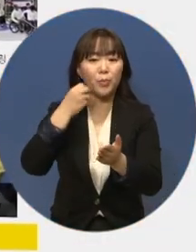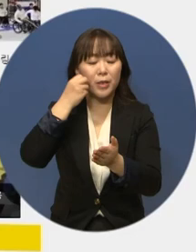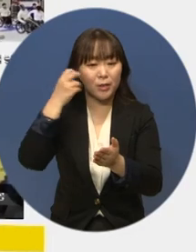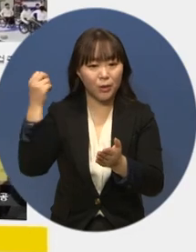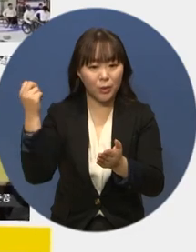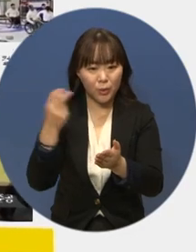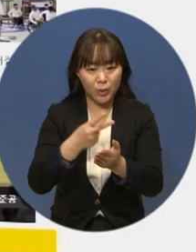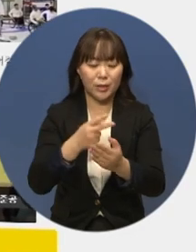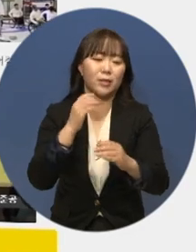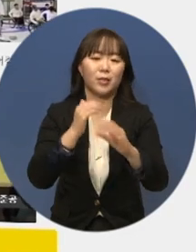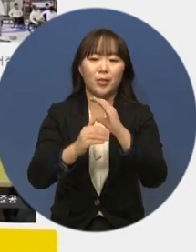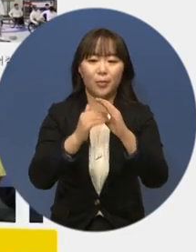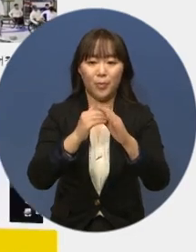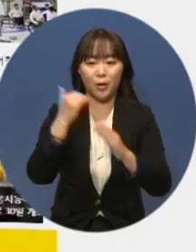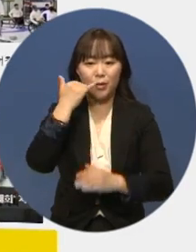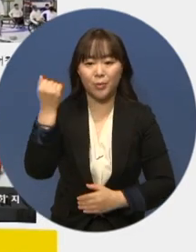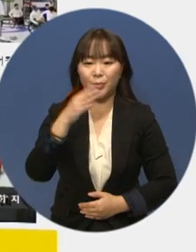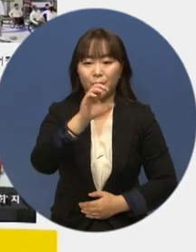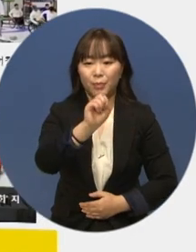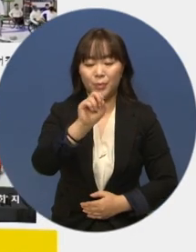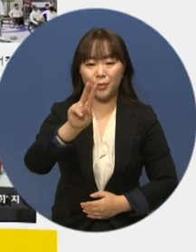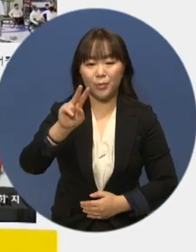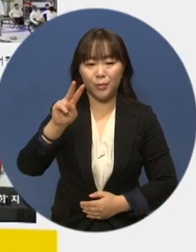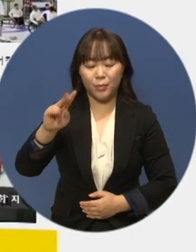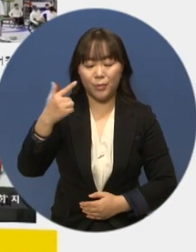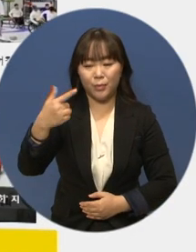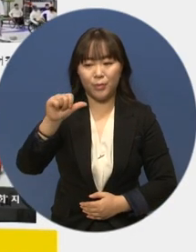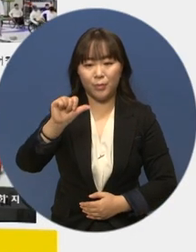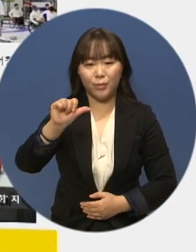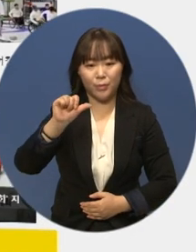뉴스 홈페이지 또는 전자우편,